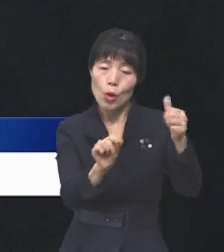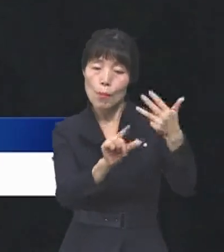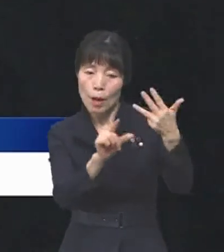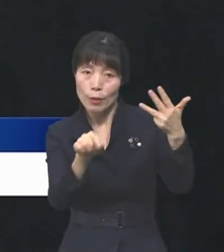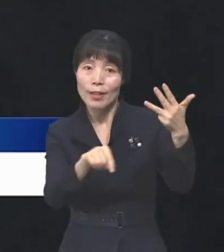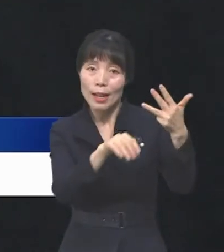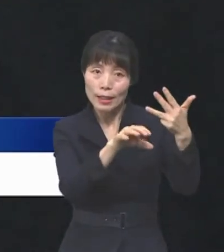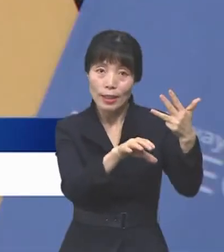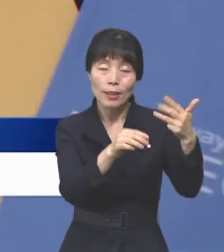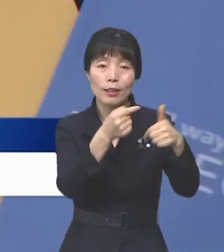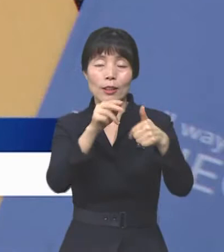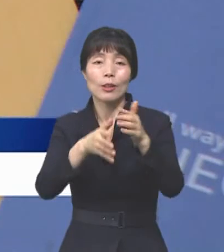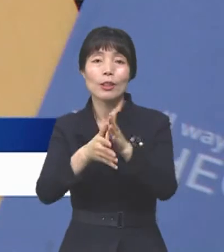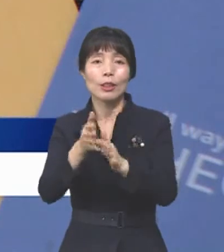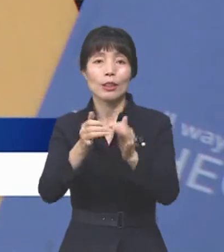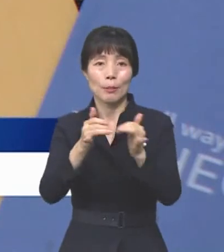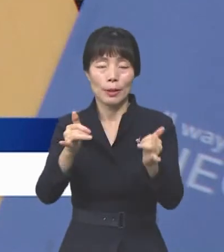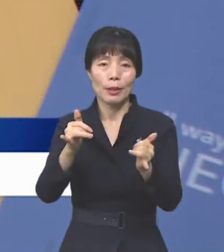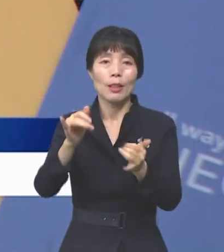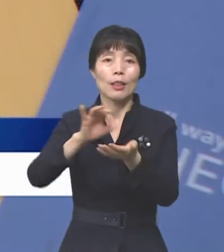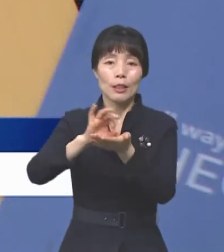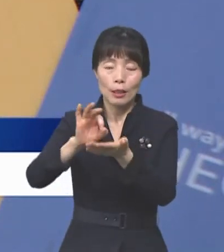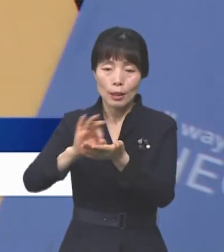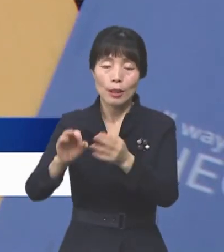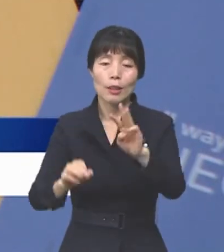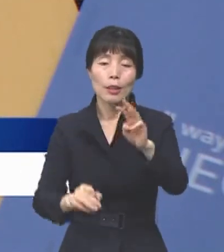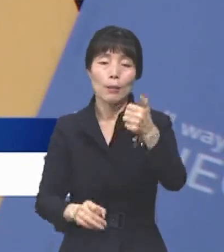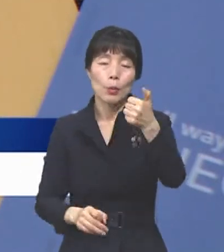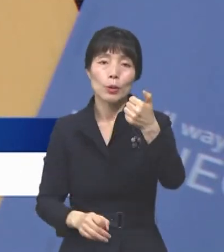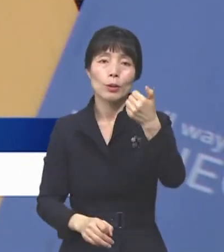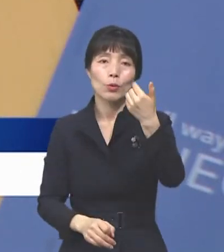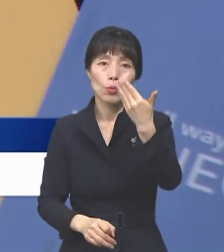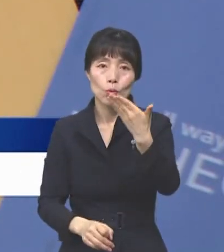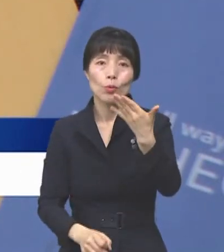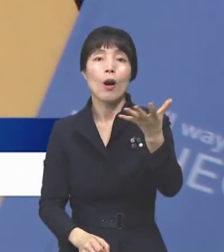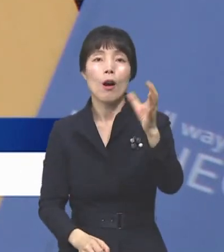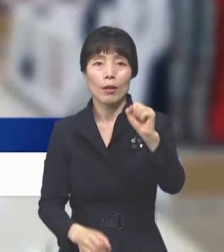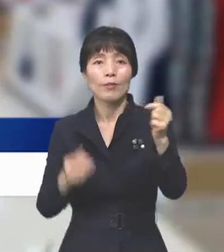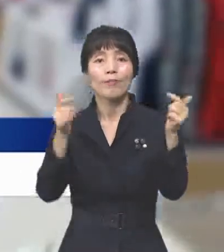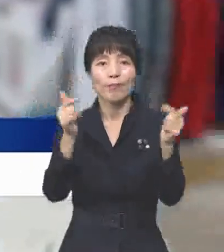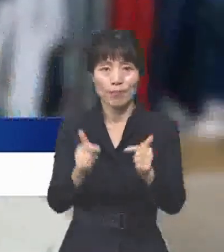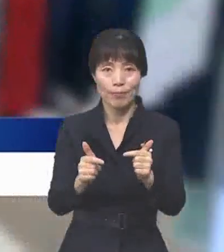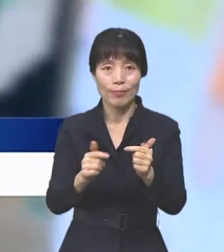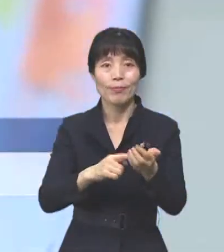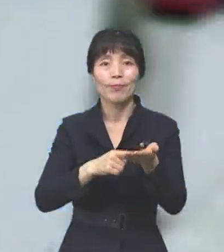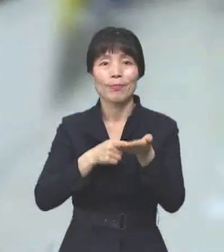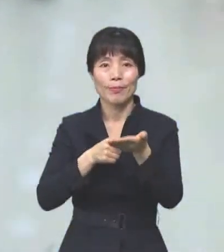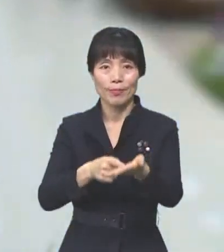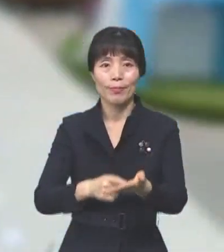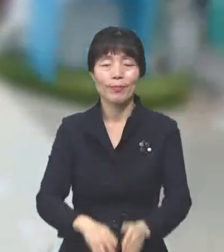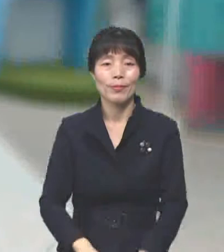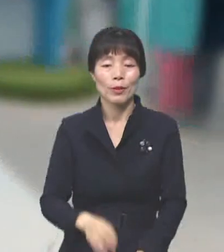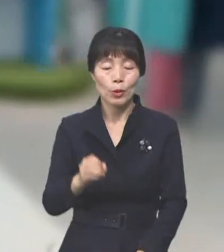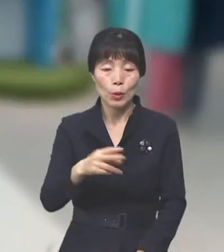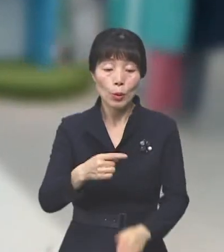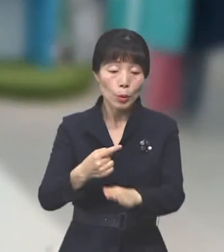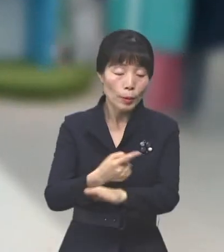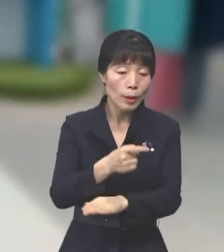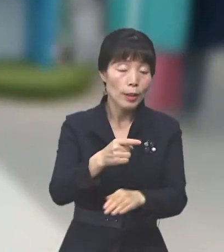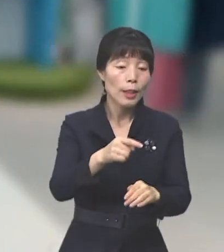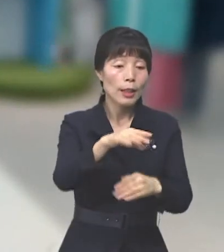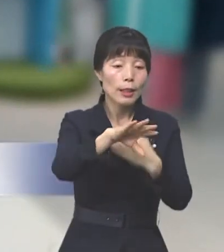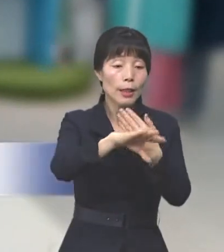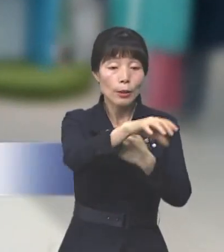사이 인천시민의 역외 소비가 359억 원 감소했다고 분석했습니다. 반면 다른 수도권